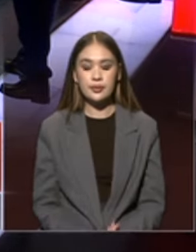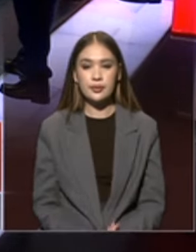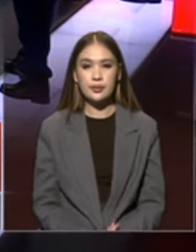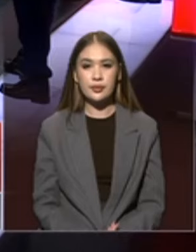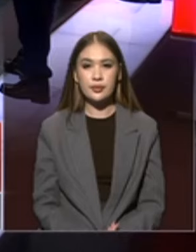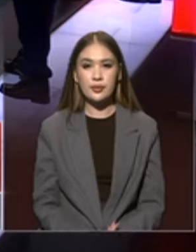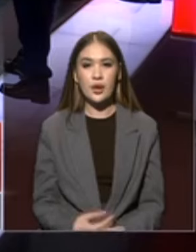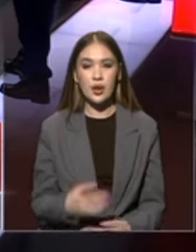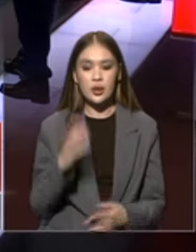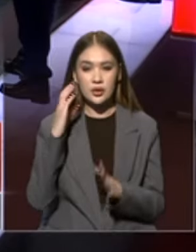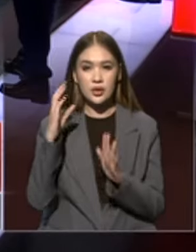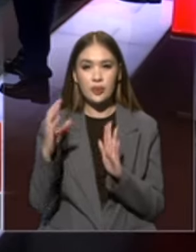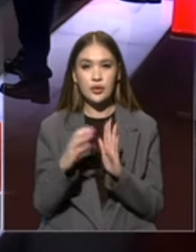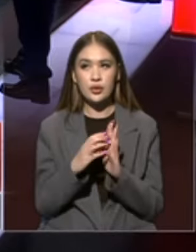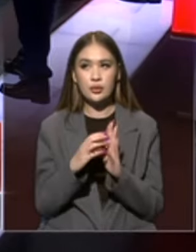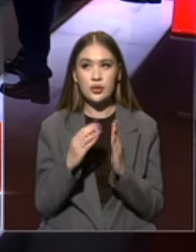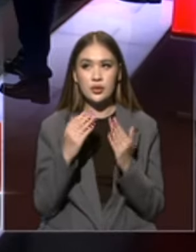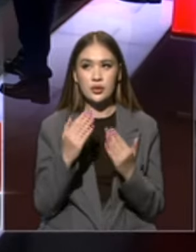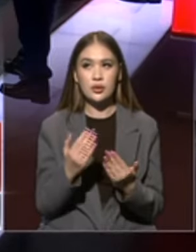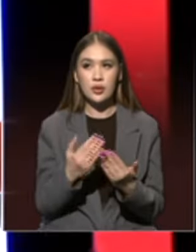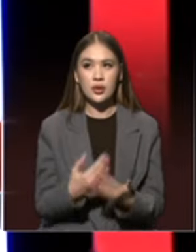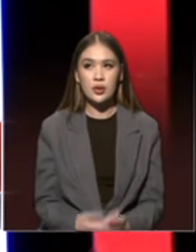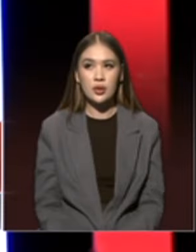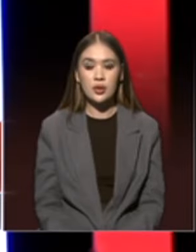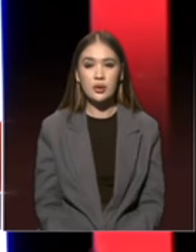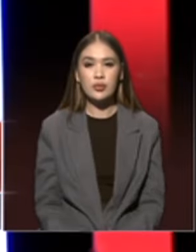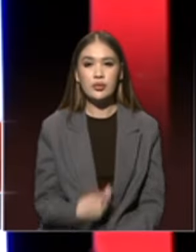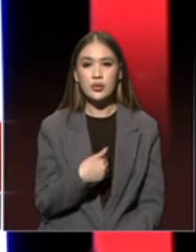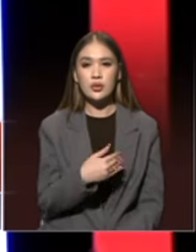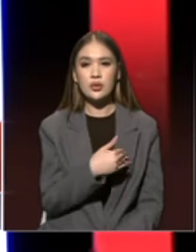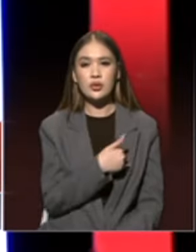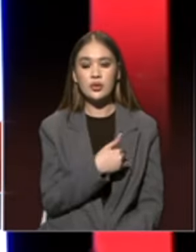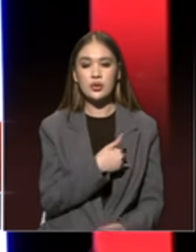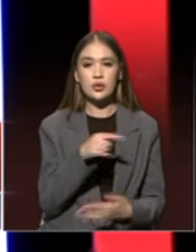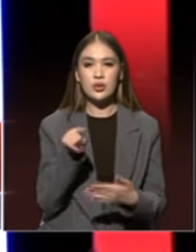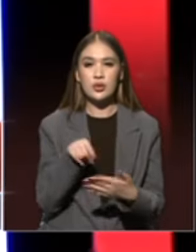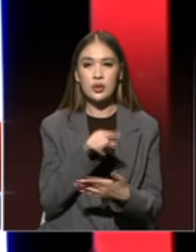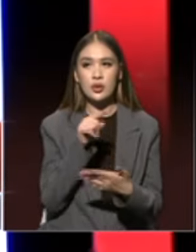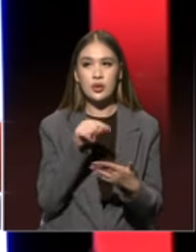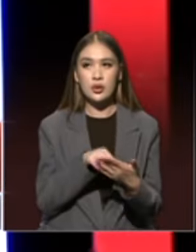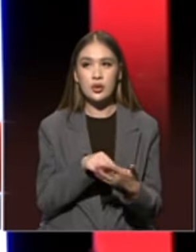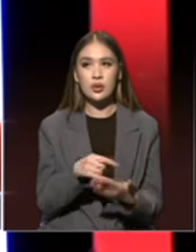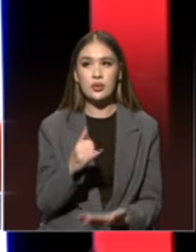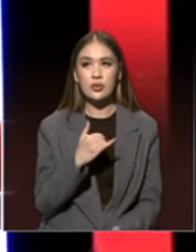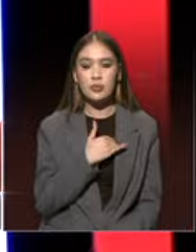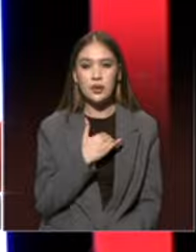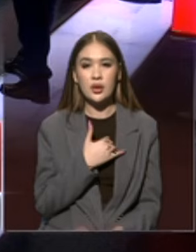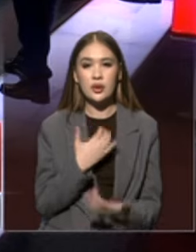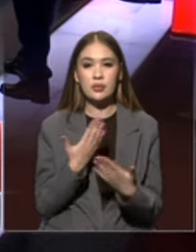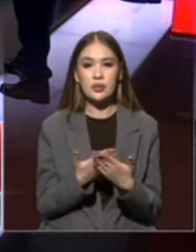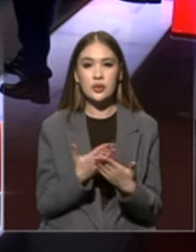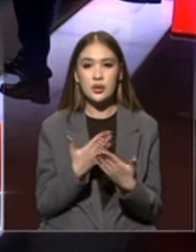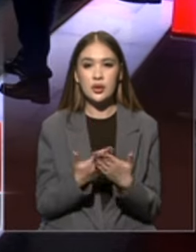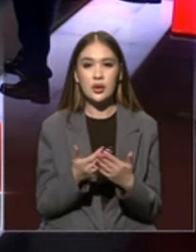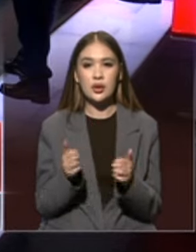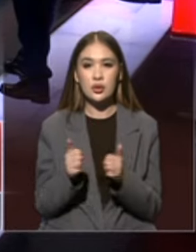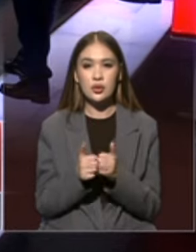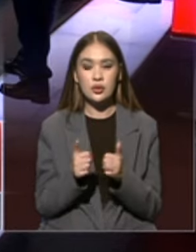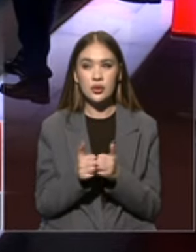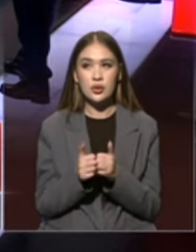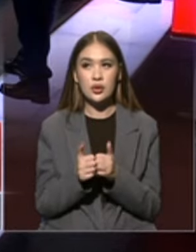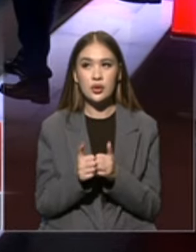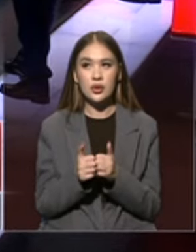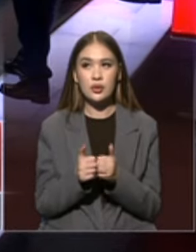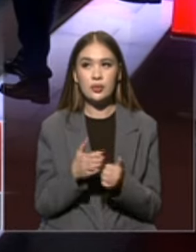Тыңдап тұрмыз. Шолпан ханым. Мен сұрақ қойып жіберейін деген, біздерде талған бізде көршілеріміз,